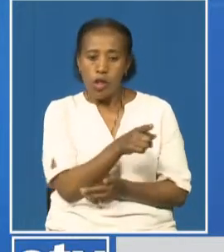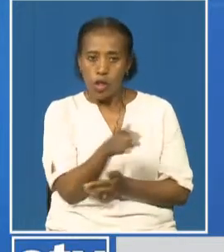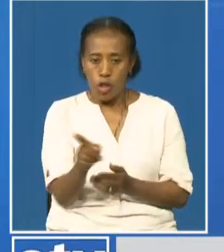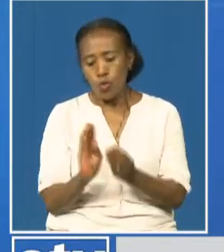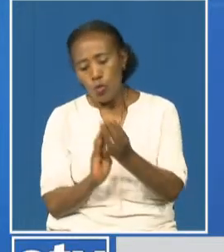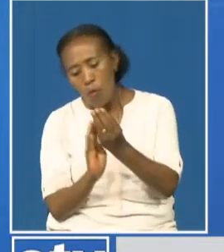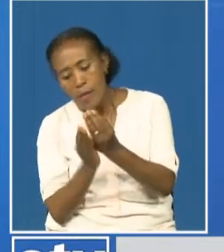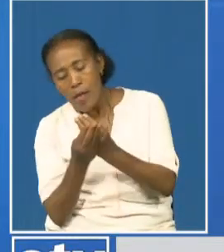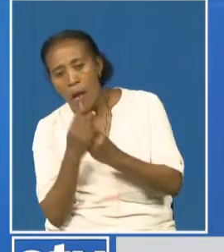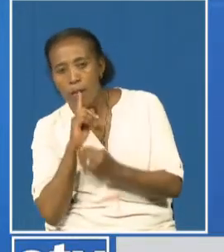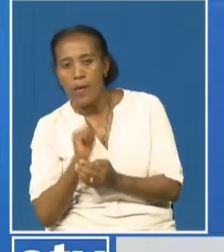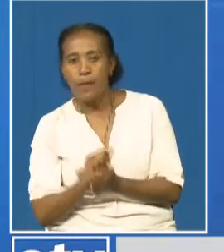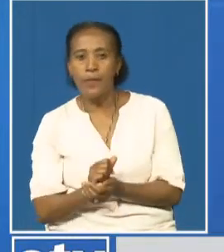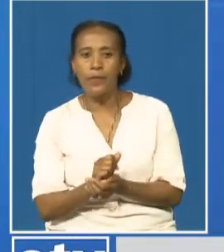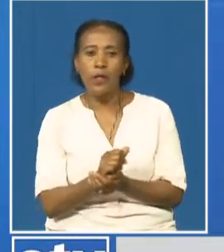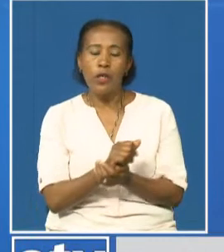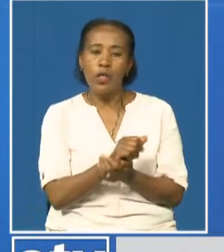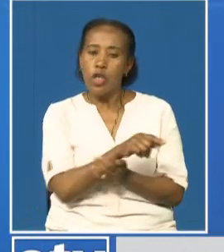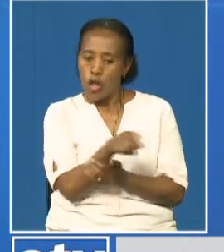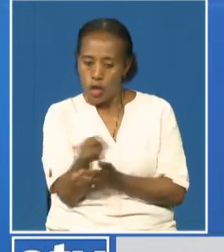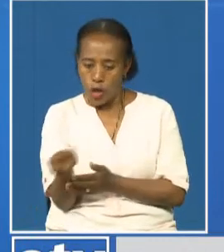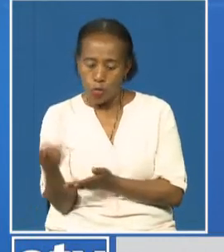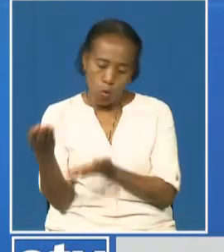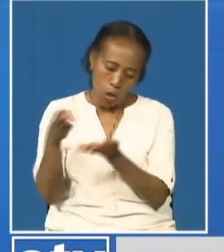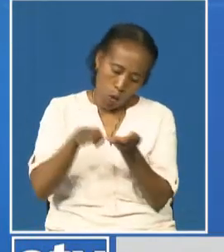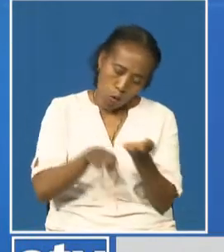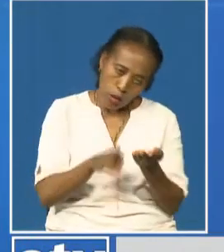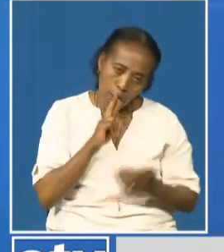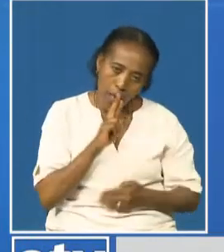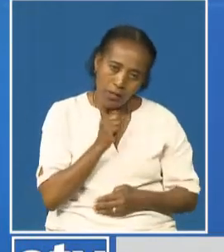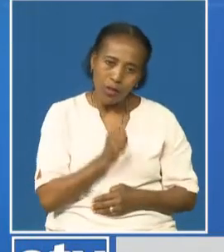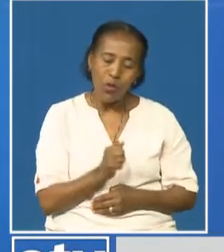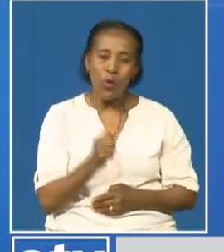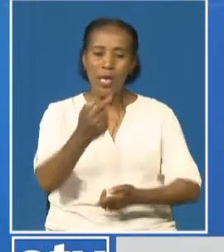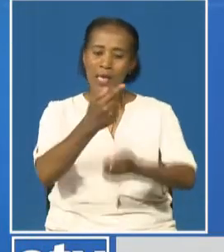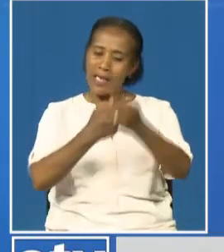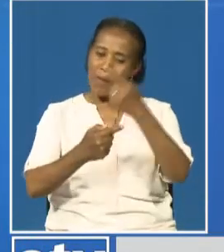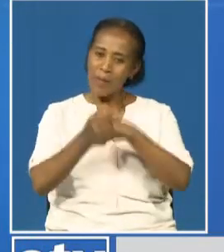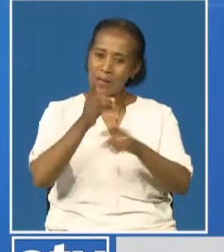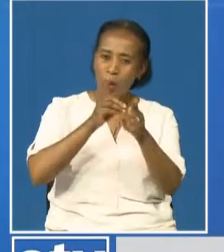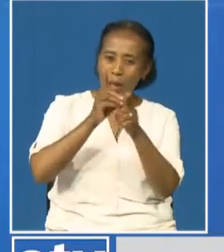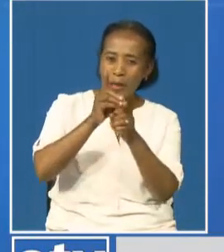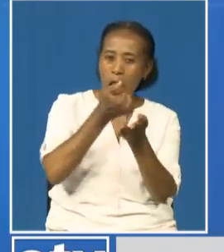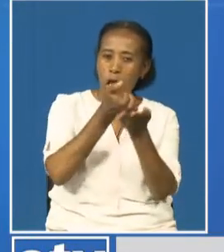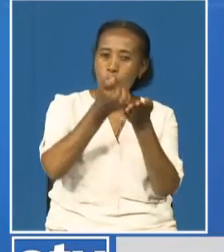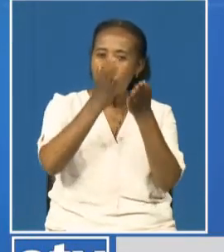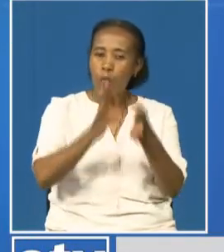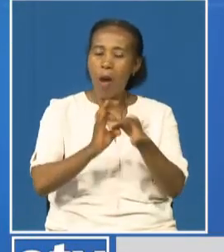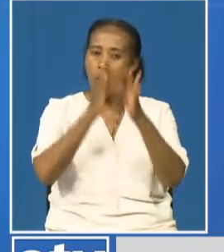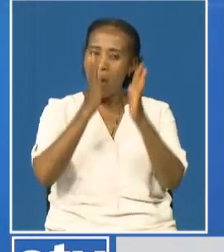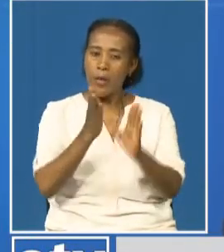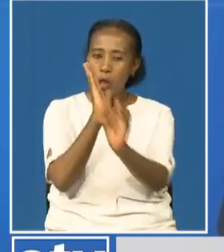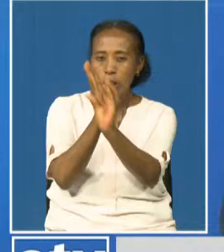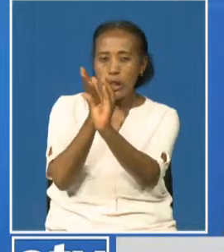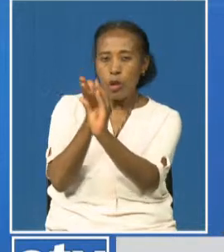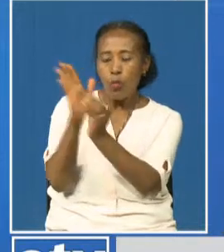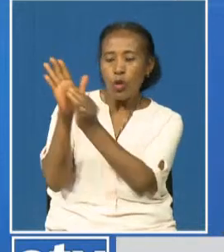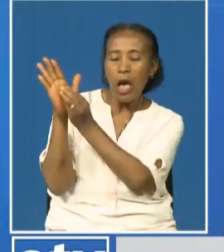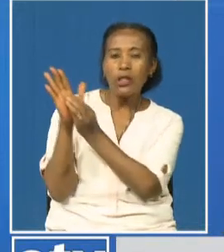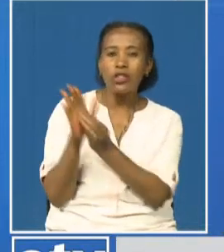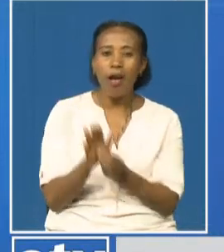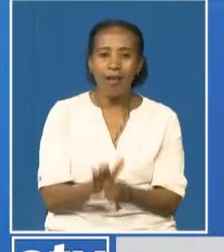እነሱን ማስተማም እነሱ ከመጡባቸው የሚመጣው ቀጥታ ኢኮኖሚያዊ ማህበራዊ ስነልቦናዊ